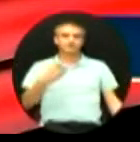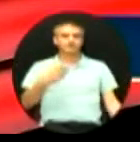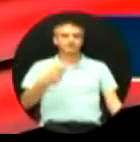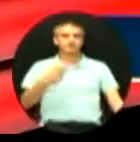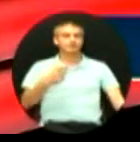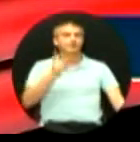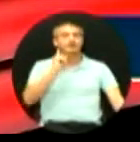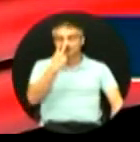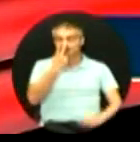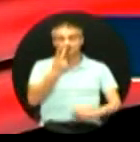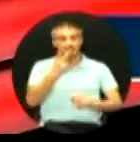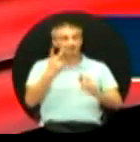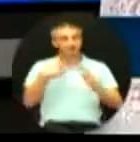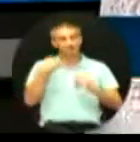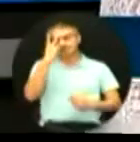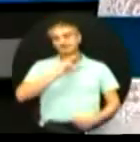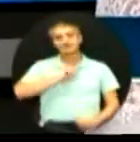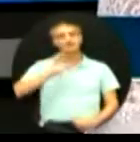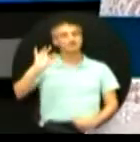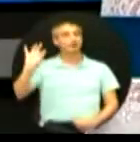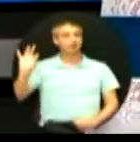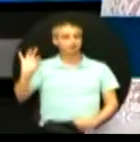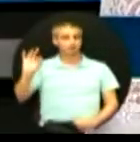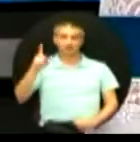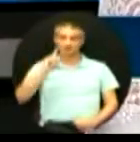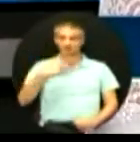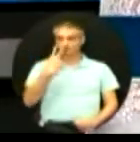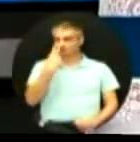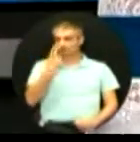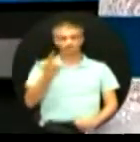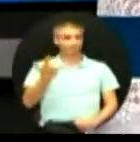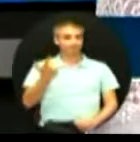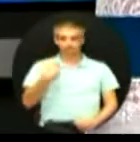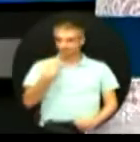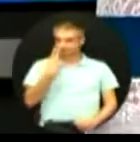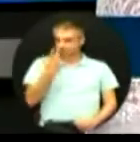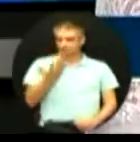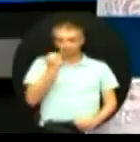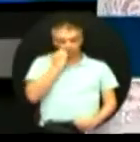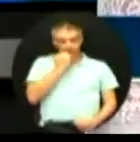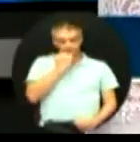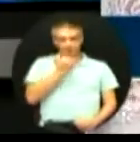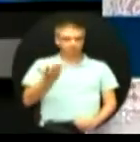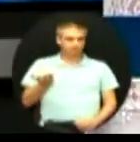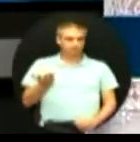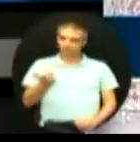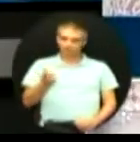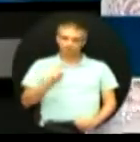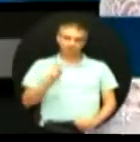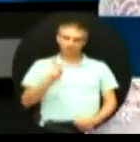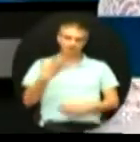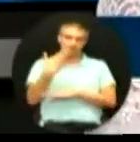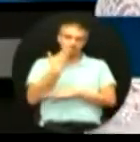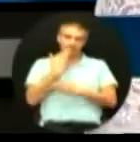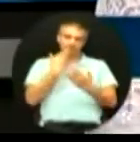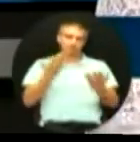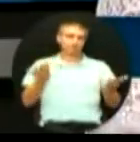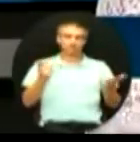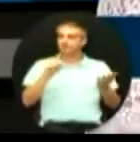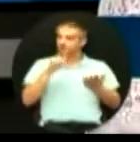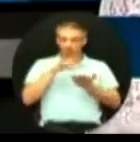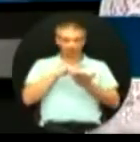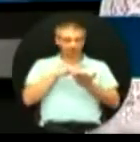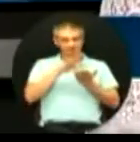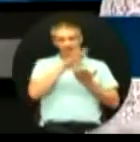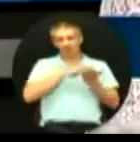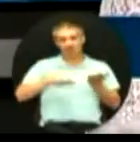אבל לפחות מבחינת ההזדהות שלהם, ומבחינת, אנחנו רואים את זה ביום יום, זה לא עם מדינת ישראל. מה שנמצא באזור